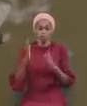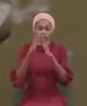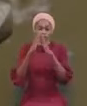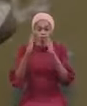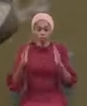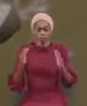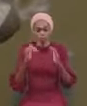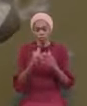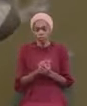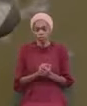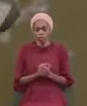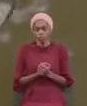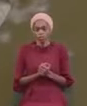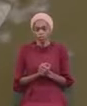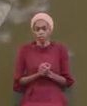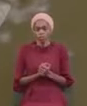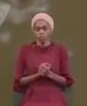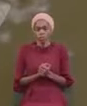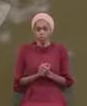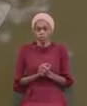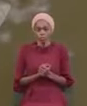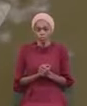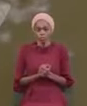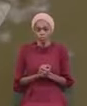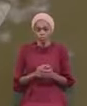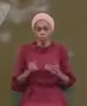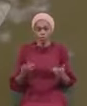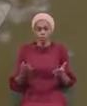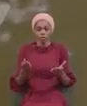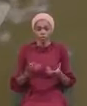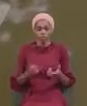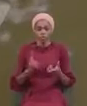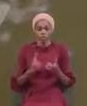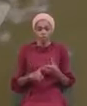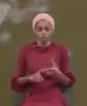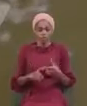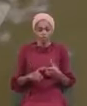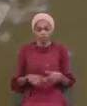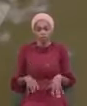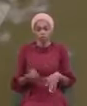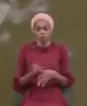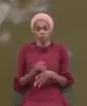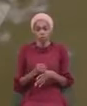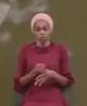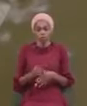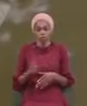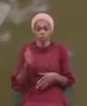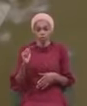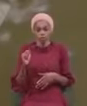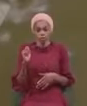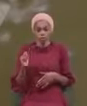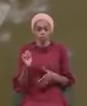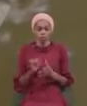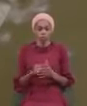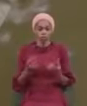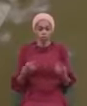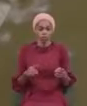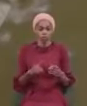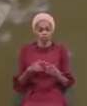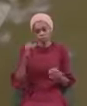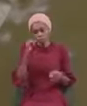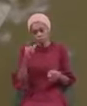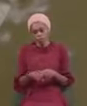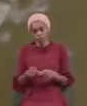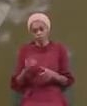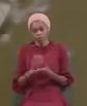ceci avec vous c'est témoyage qui est ce qui est arrivé à notre sœur n